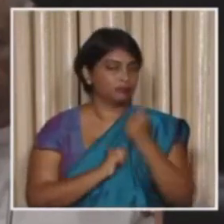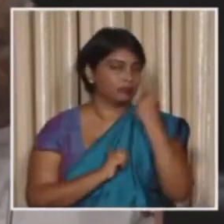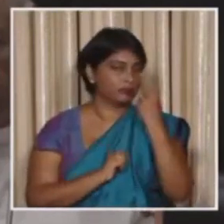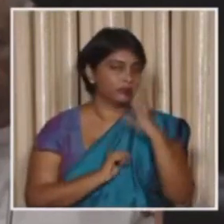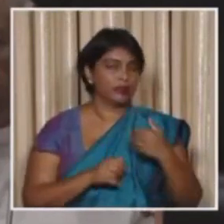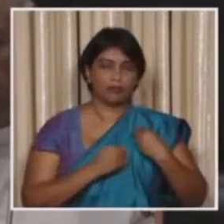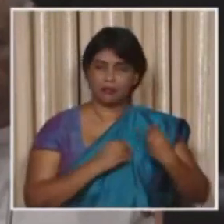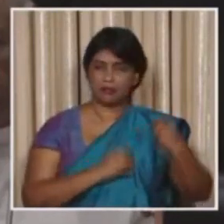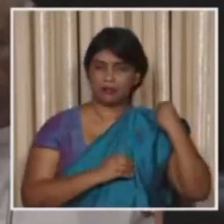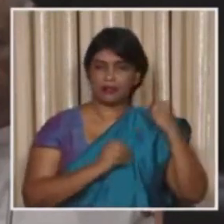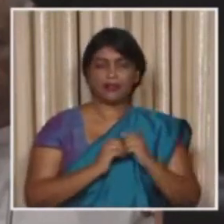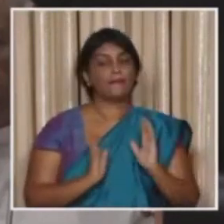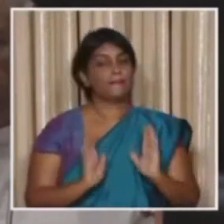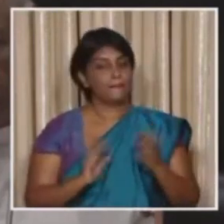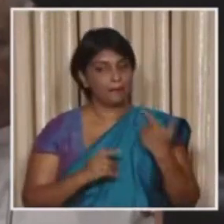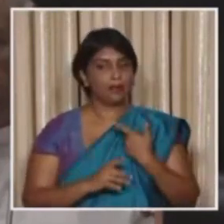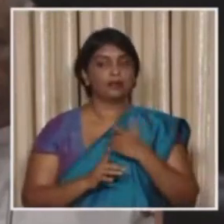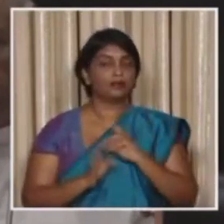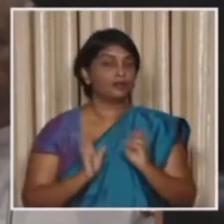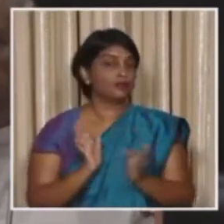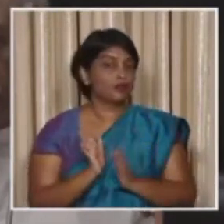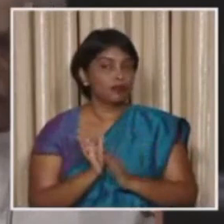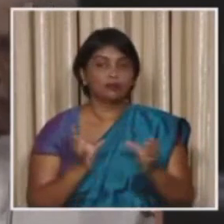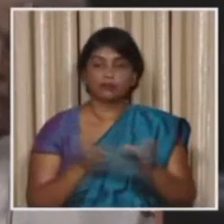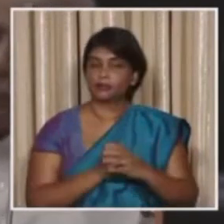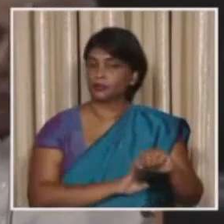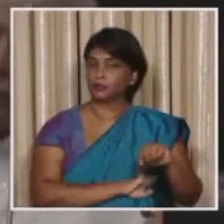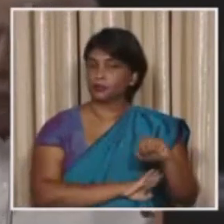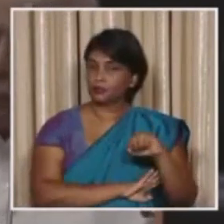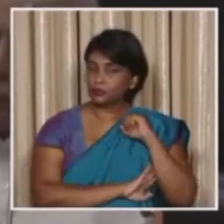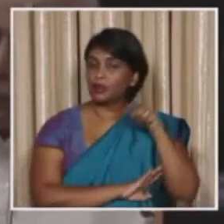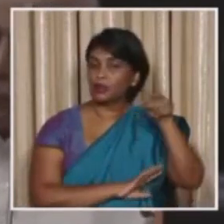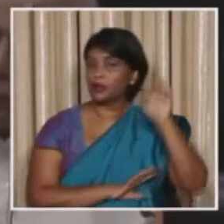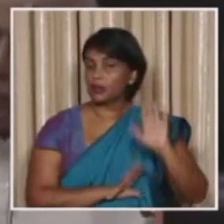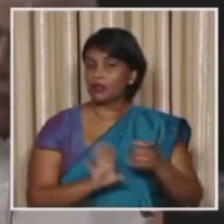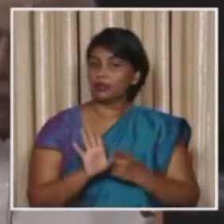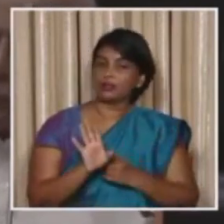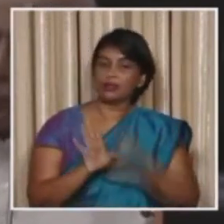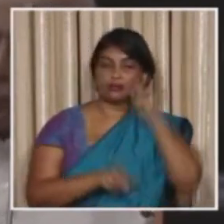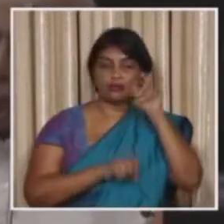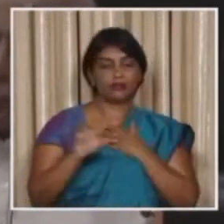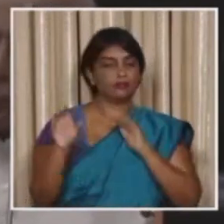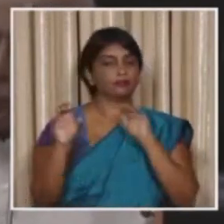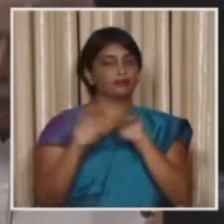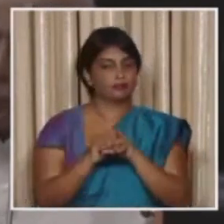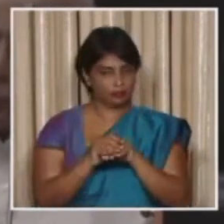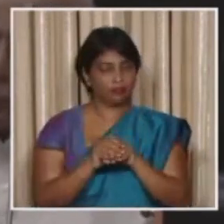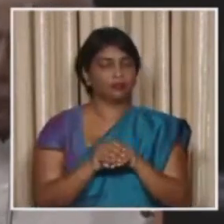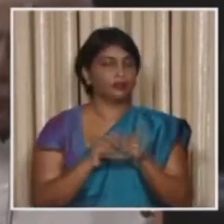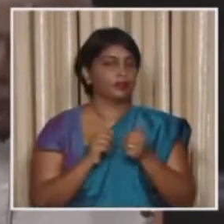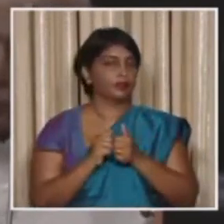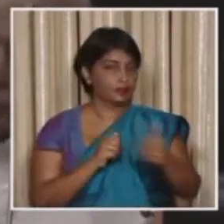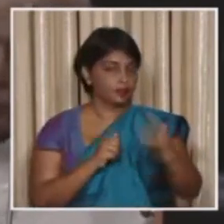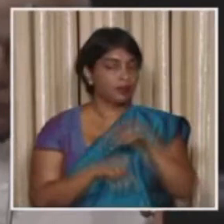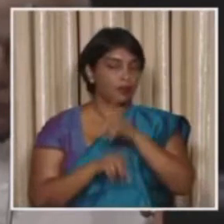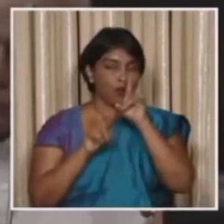අප මෑතකදී ආරම්භ කළා. ආංශික කාරක සභා ශක්තිමත් කොට ඒ සඳහා තරුණ ප්‍රජාව සහභාගී කරවීමට කටයුතු කළේ